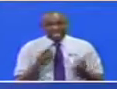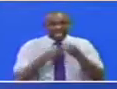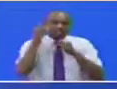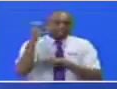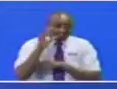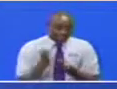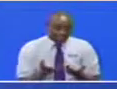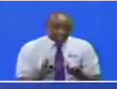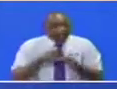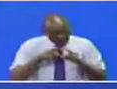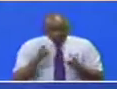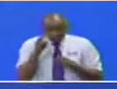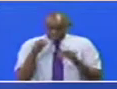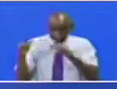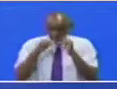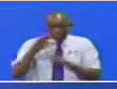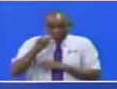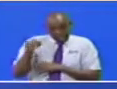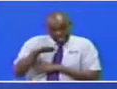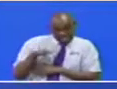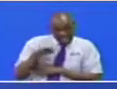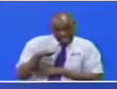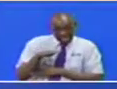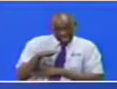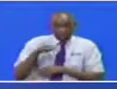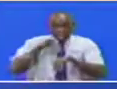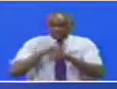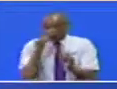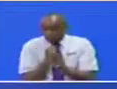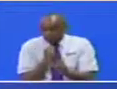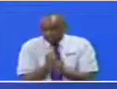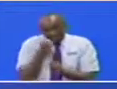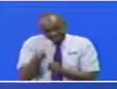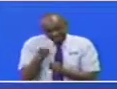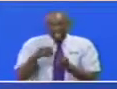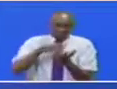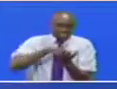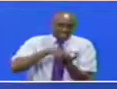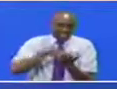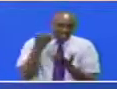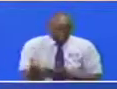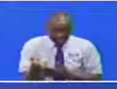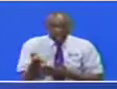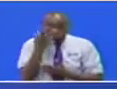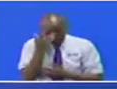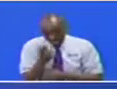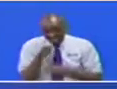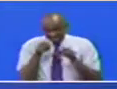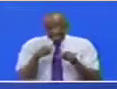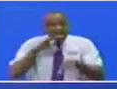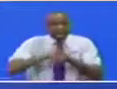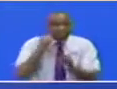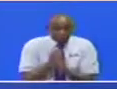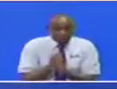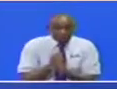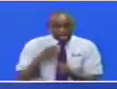80%. Lakini ukiangalia usawa ya kupata kazi unaona inaregea. Sasa inaregea kwa kupata kazi na